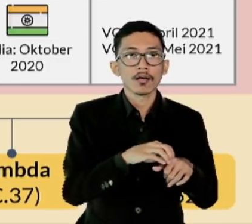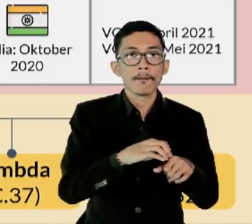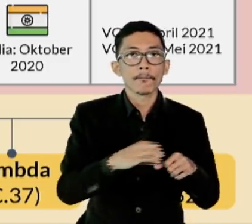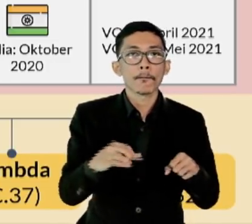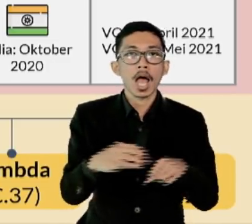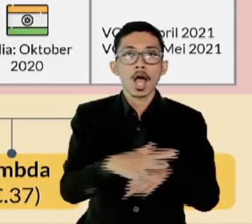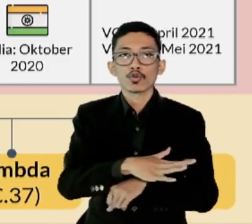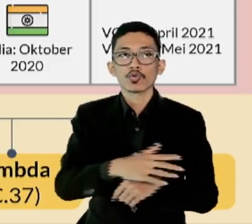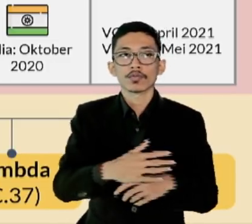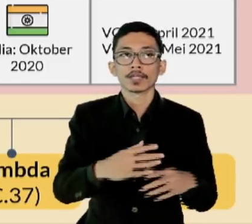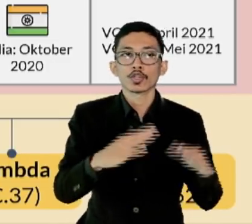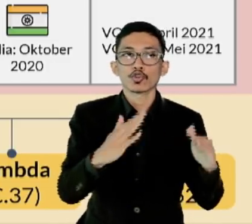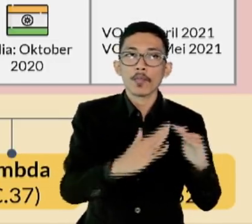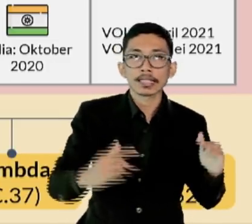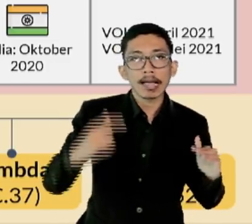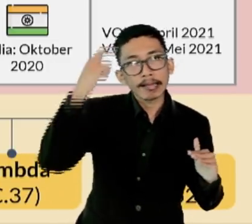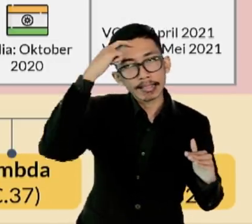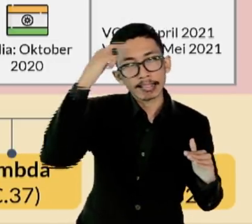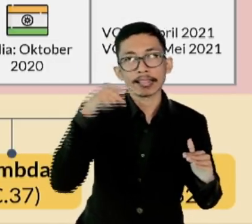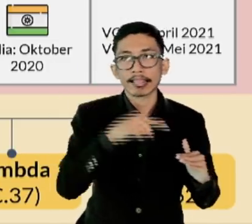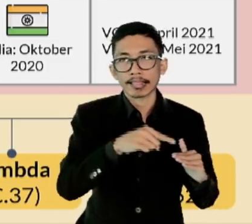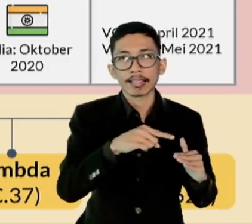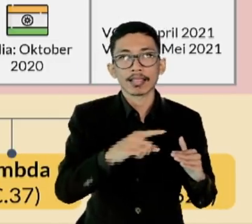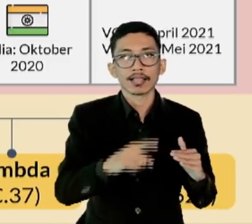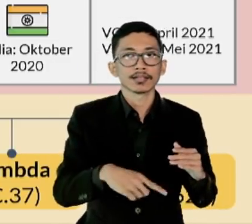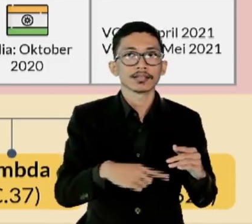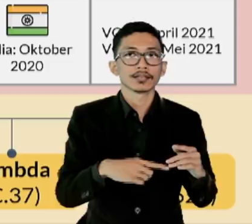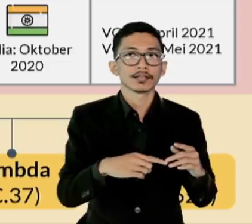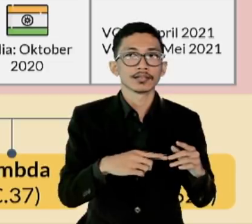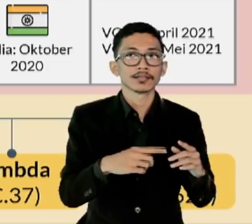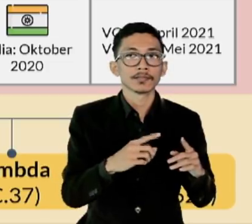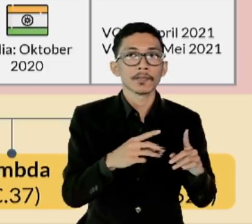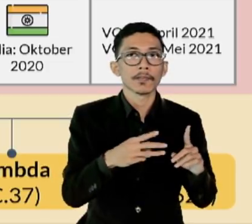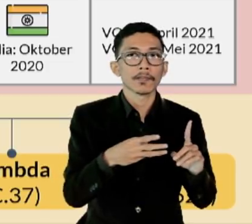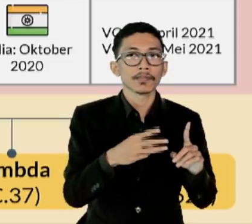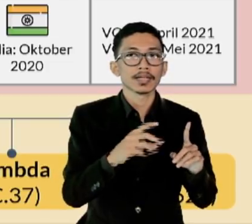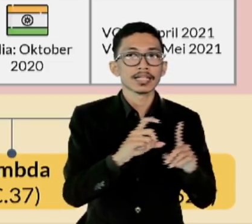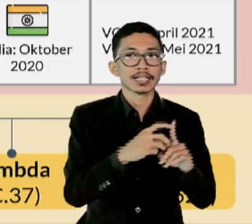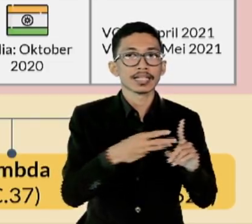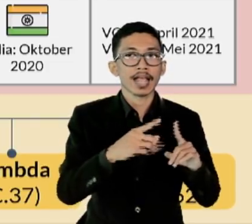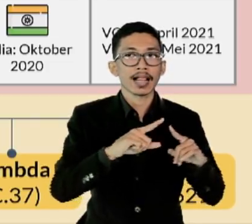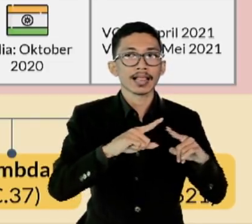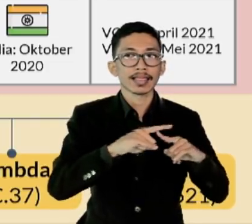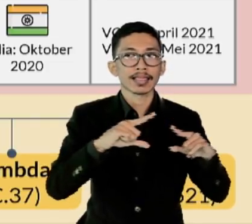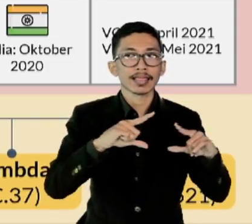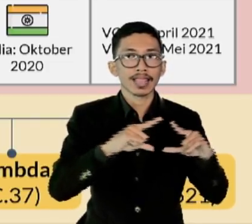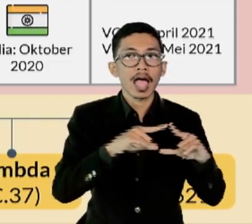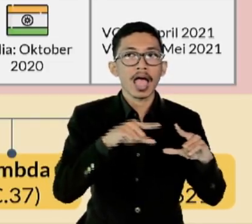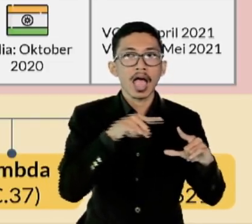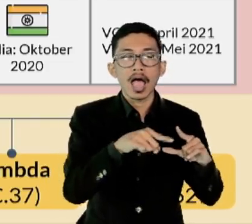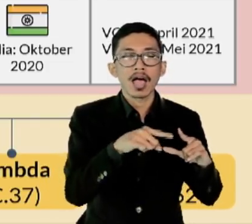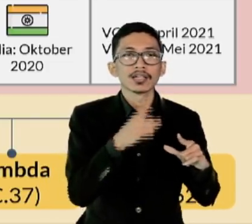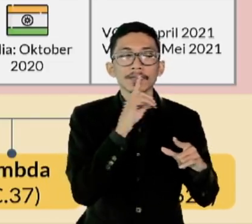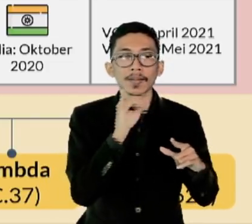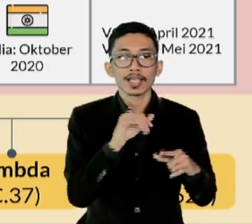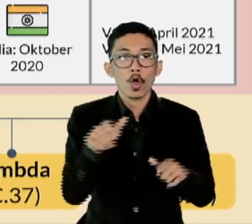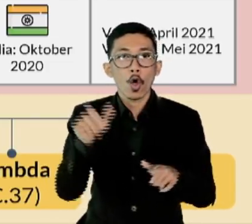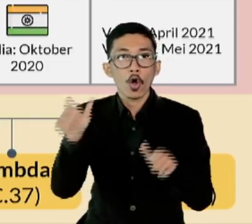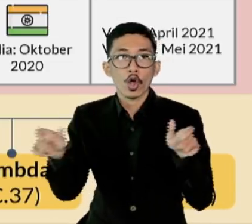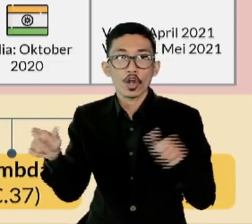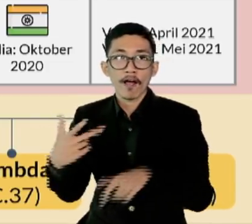sakit. Dan varian delta bersifat lebih menular bahkan bagi orang yang telah tervaksinasi